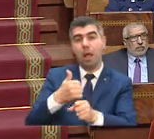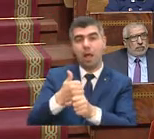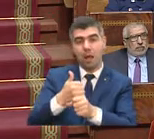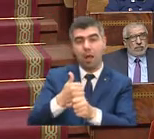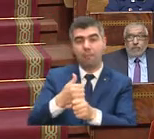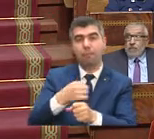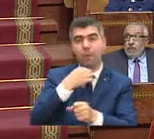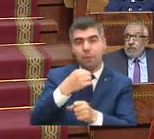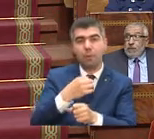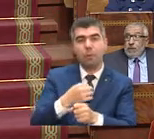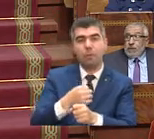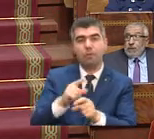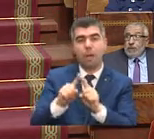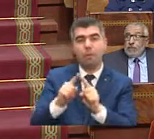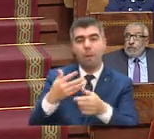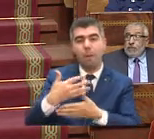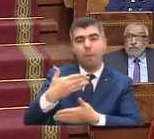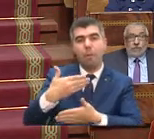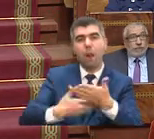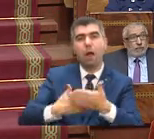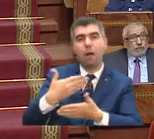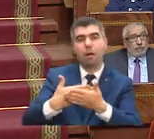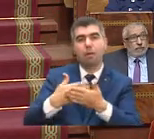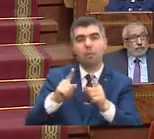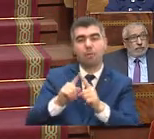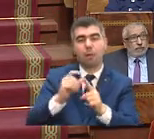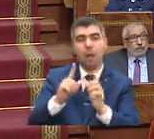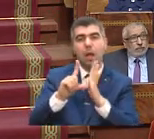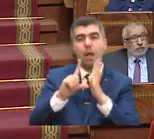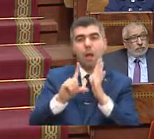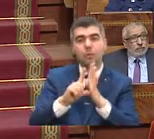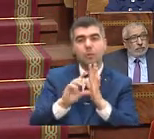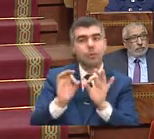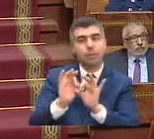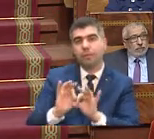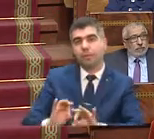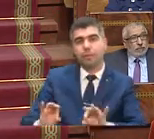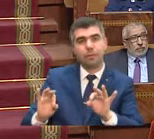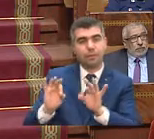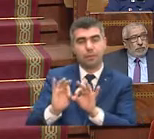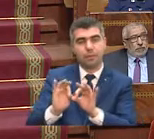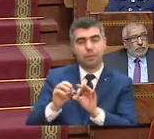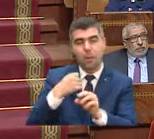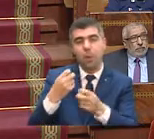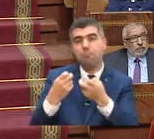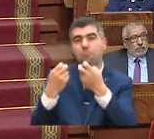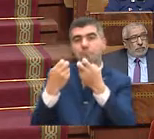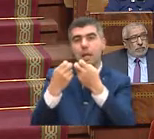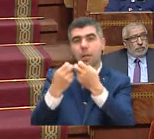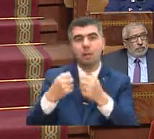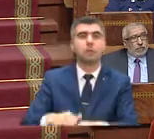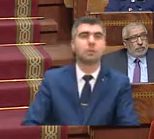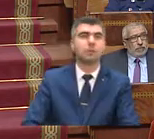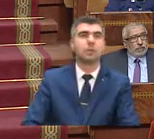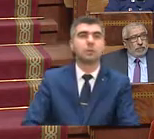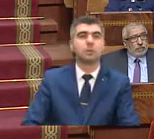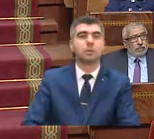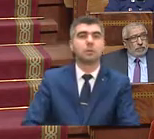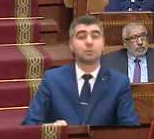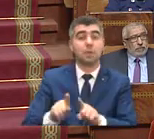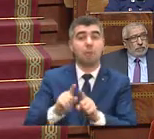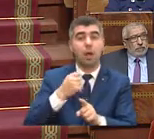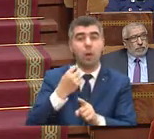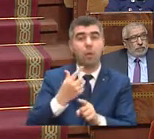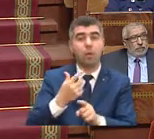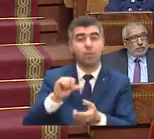كنتعاملوا بمذكرة عوض المرسوم على غرار الجهات. ونعطيك مثال السيد الوزير، بالنسبة لإقليم زكان أيت